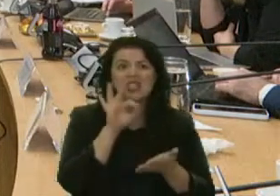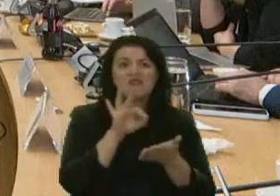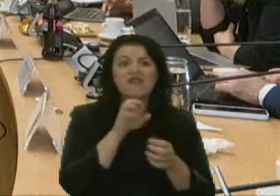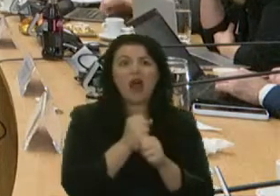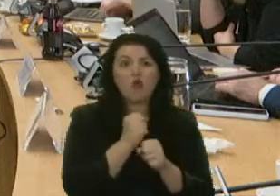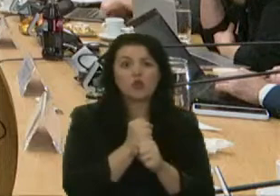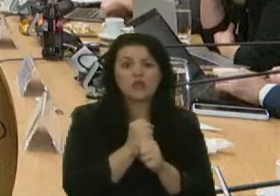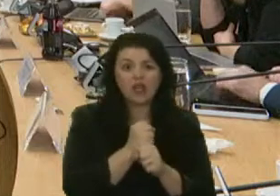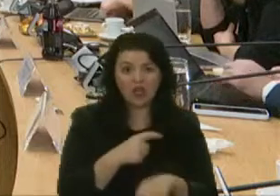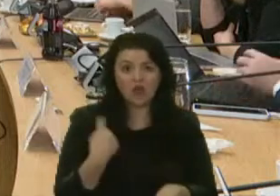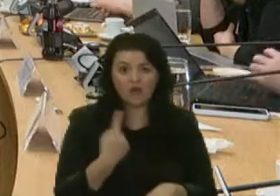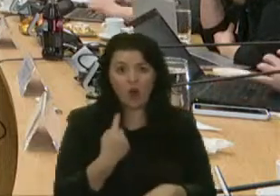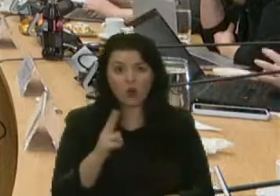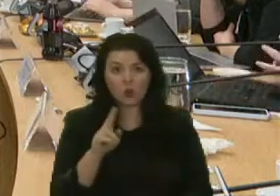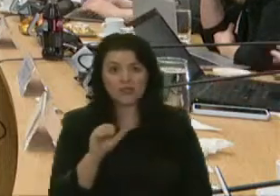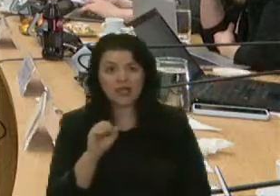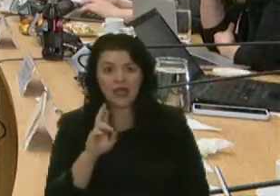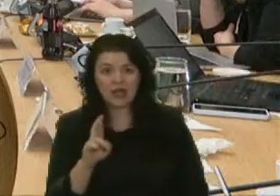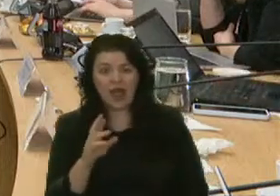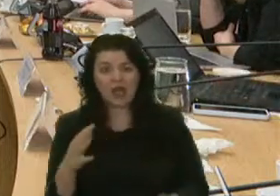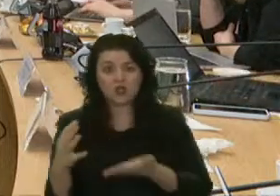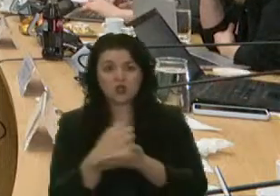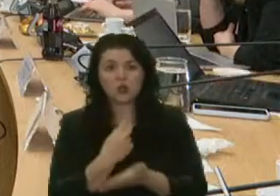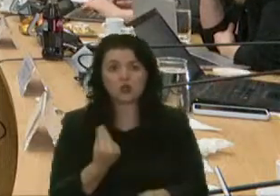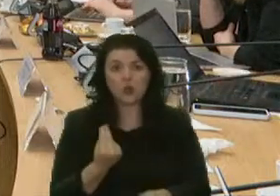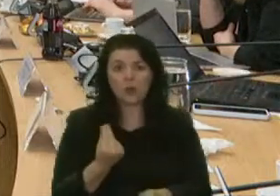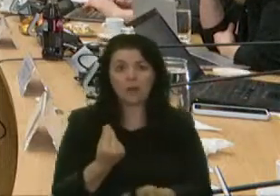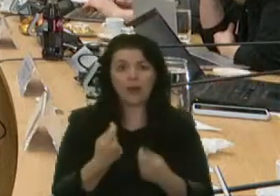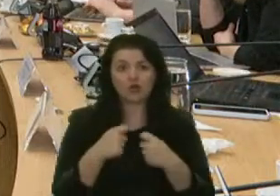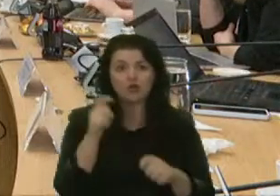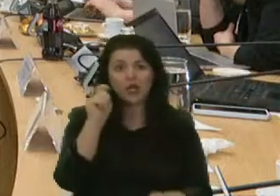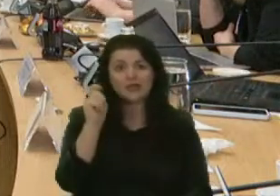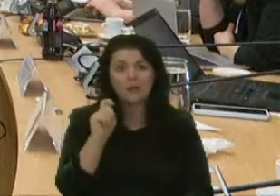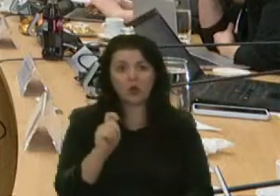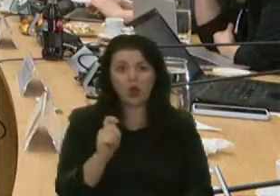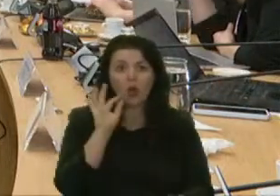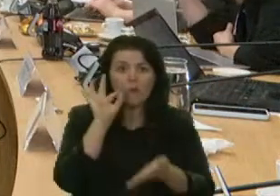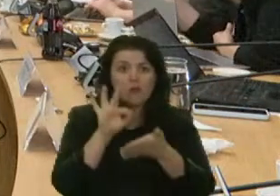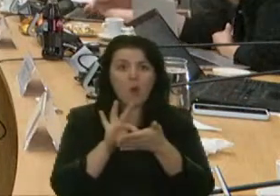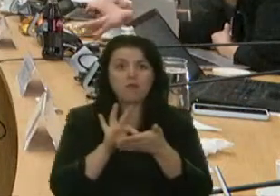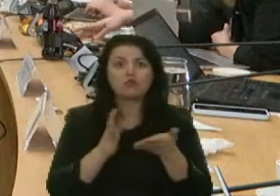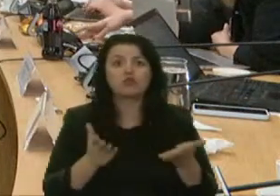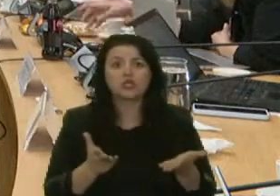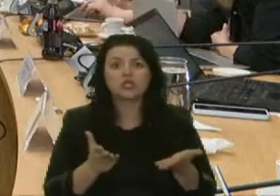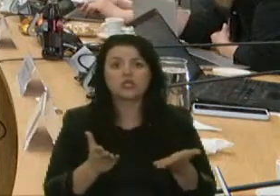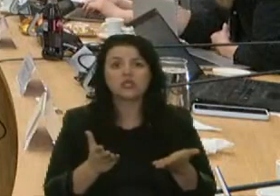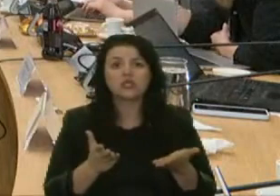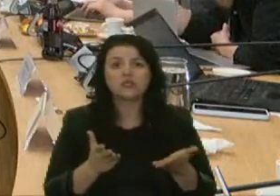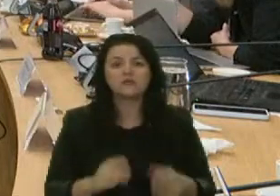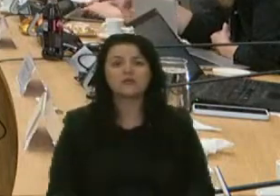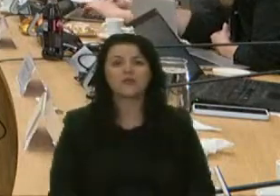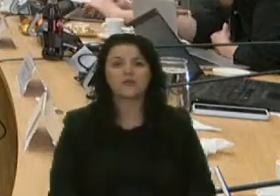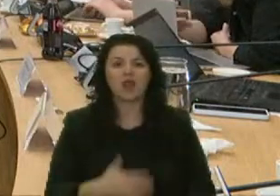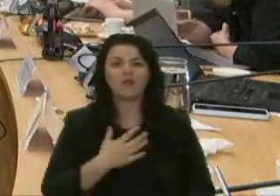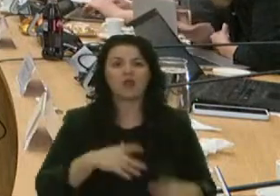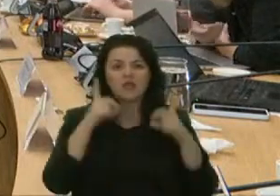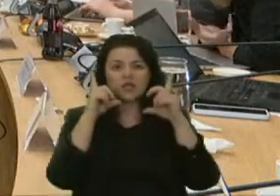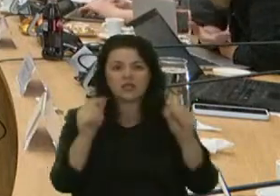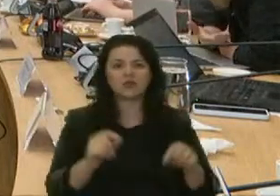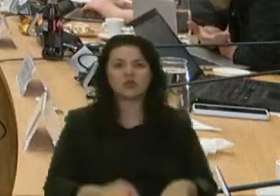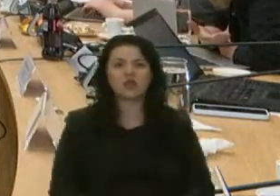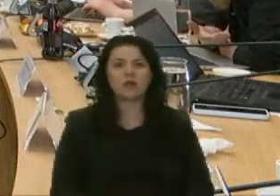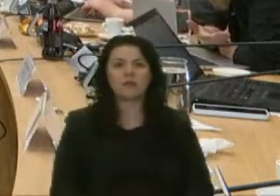curiozitate dumneavoastră ați adunat sumele de bani necesare pentru toate proiectele pe care le ați propus aș vrea să răspund după cum vedeți